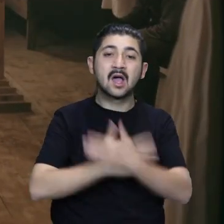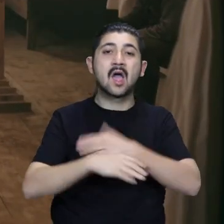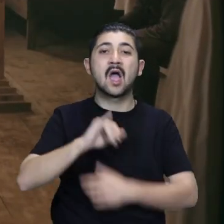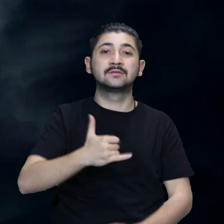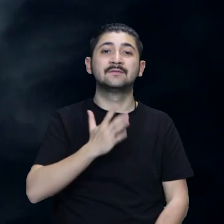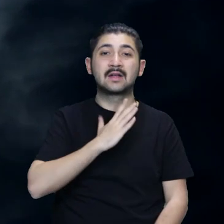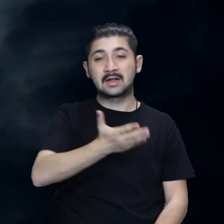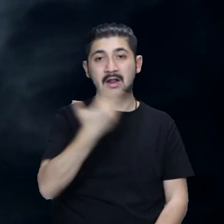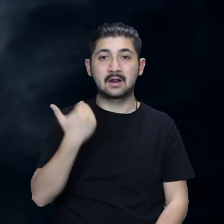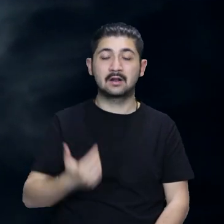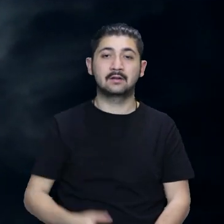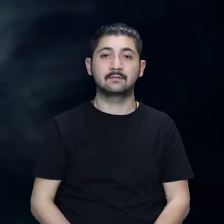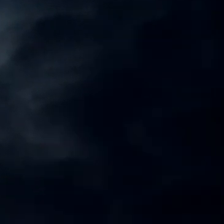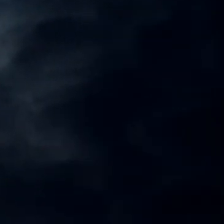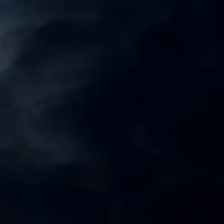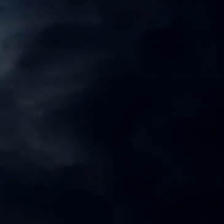müstakim.